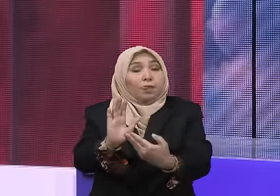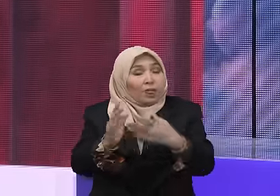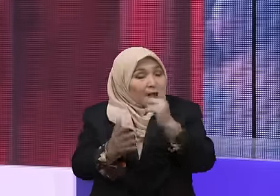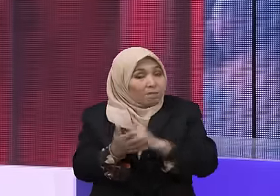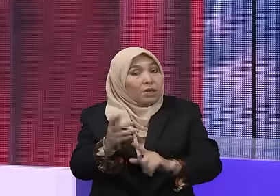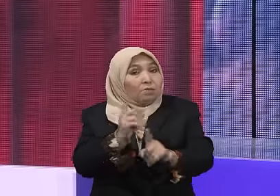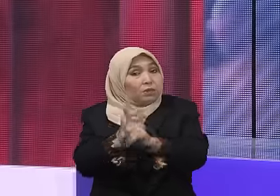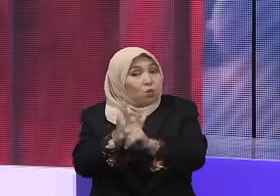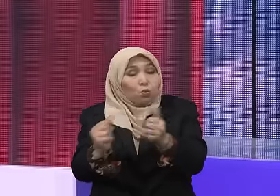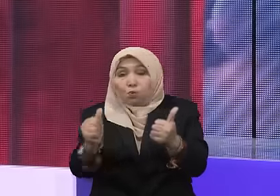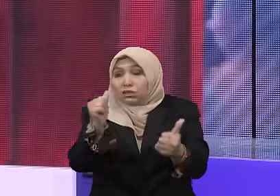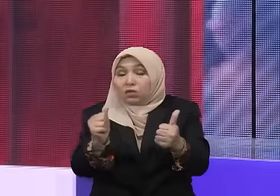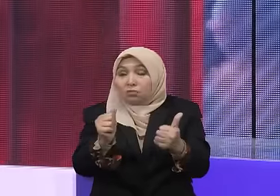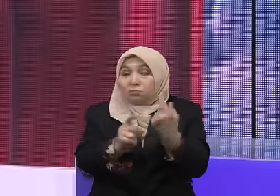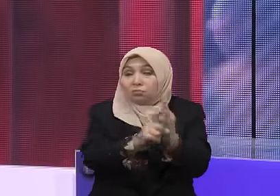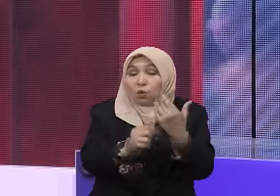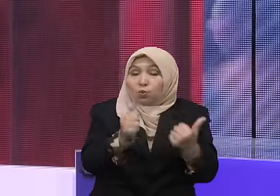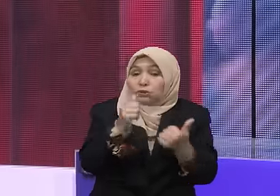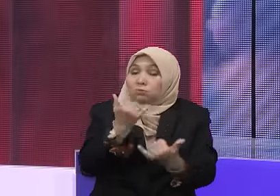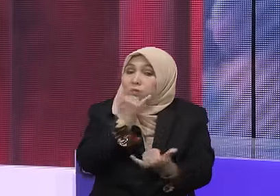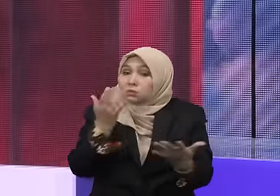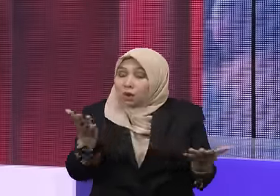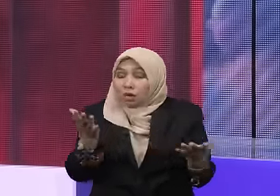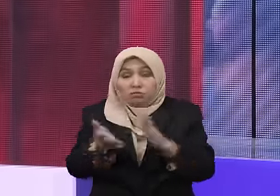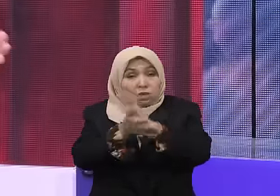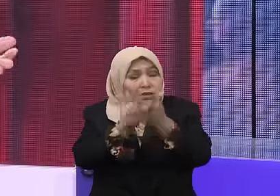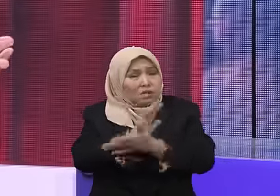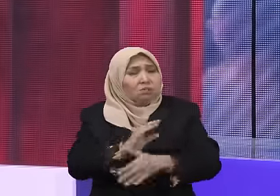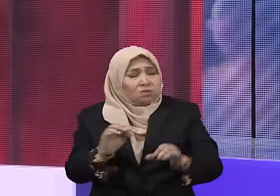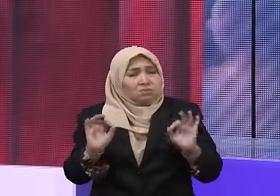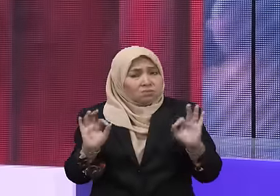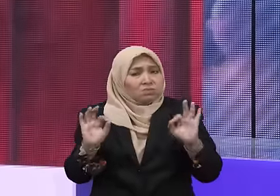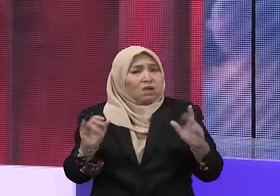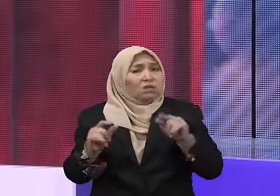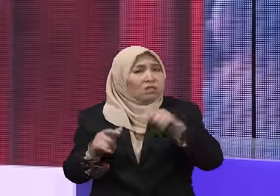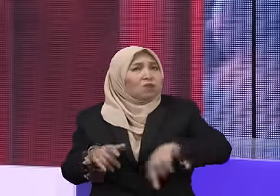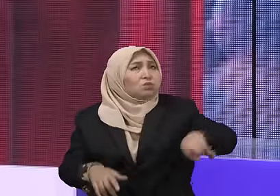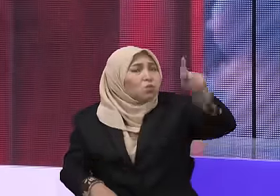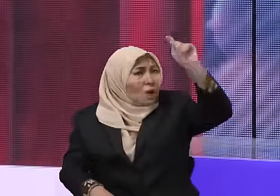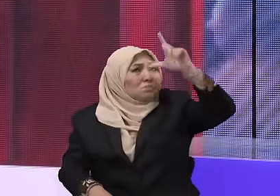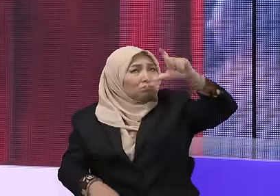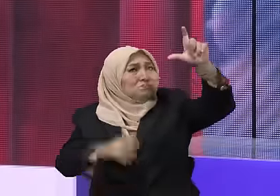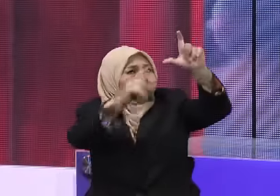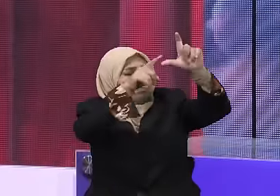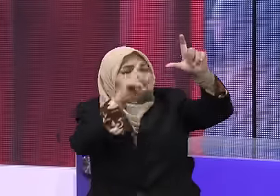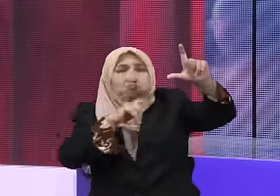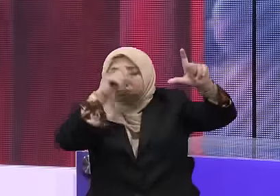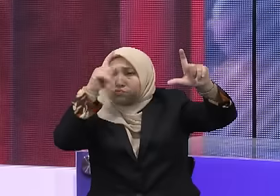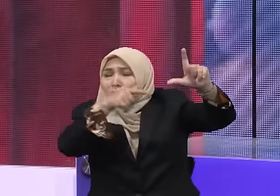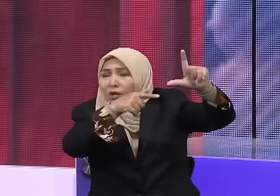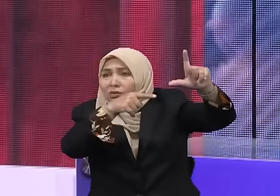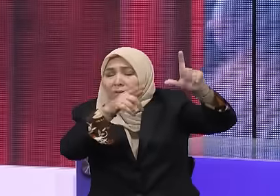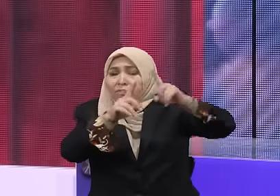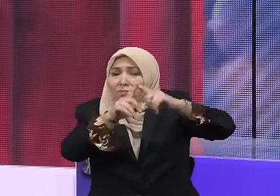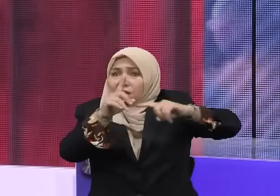yang betul, apa yang salah. Maka Nabi Ibrahim bila menyatakan bahawa, okey, kamu kata ini Tuhan, okey, ini Tuhan, falamma,